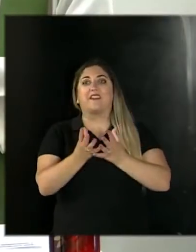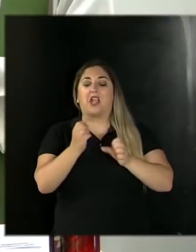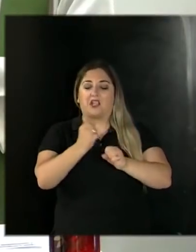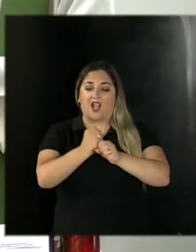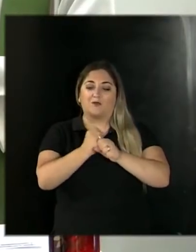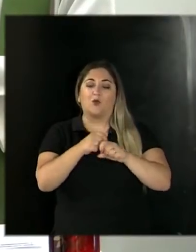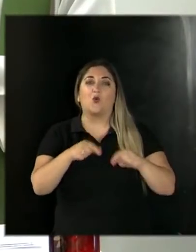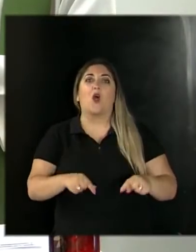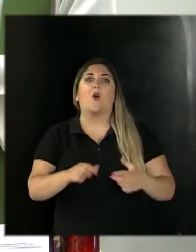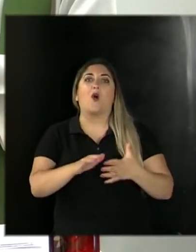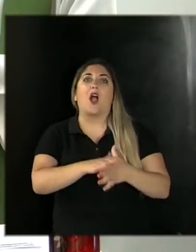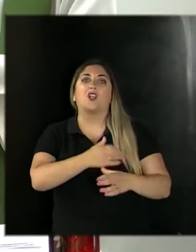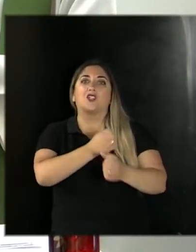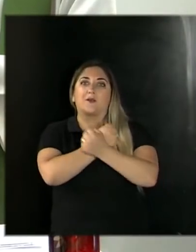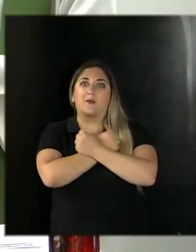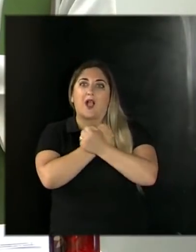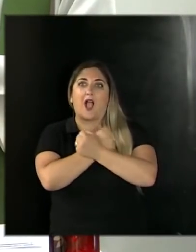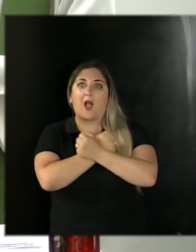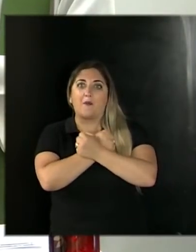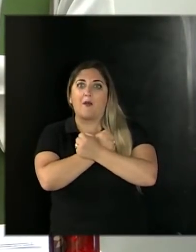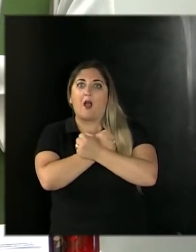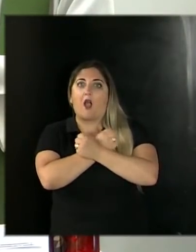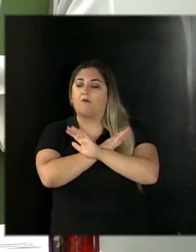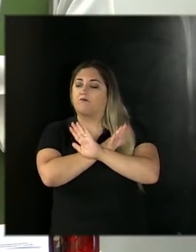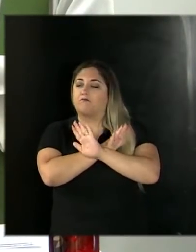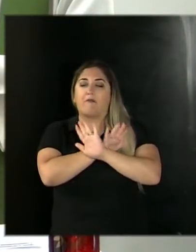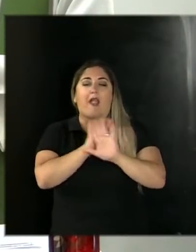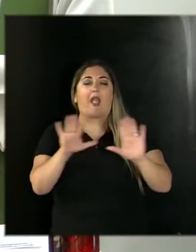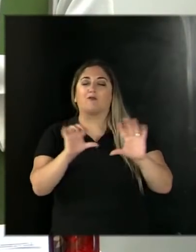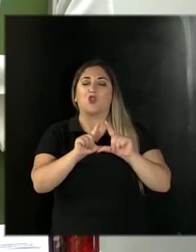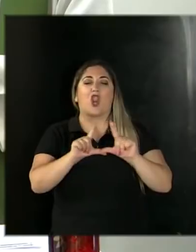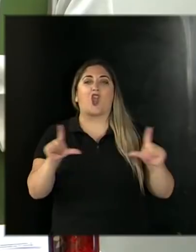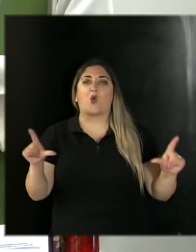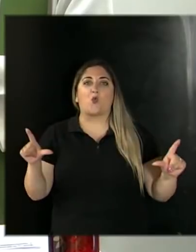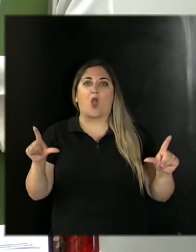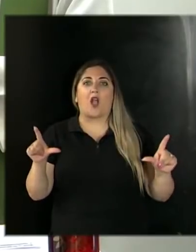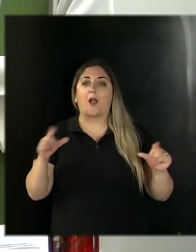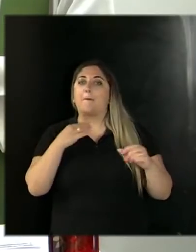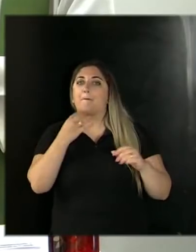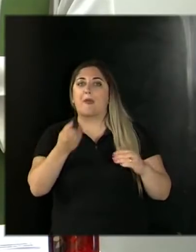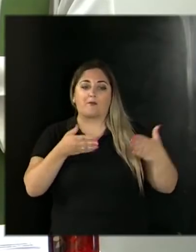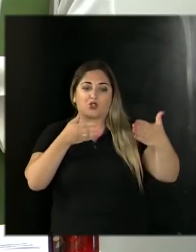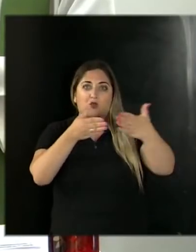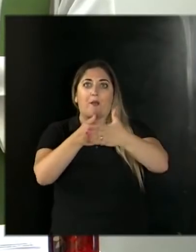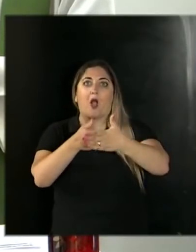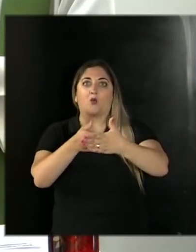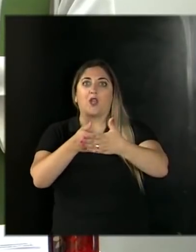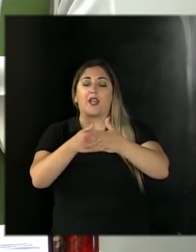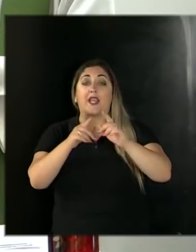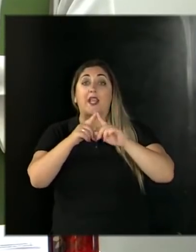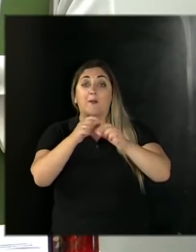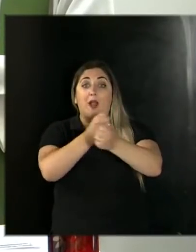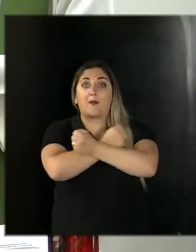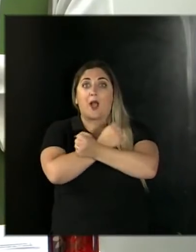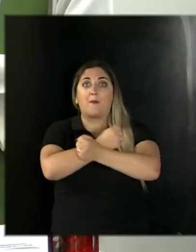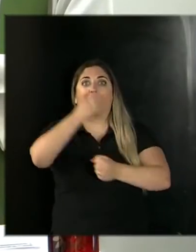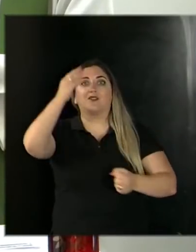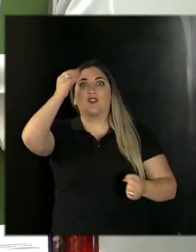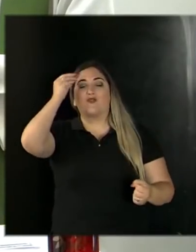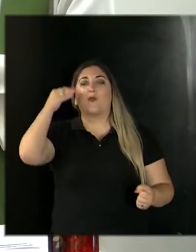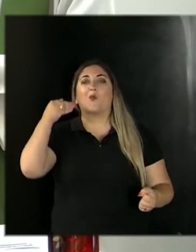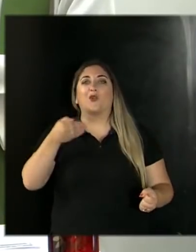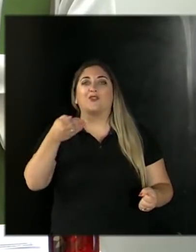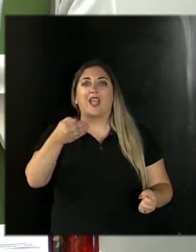Għaliex l-imħabba m'għandix lingwa u m'għandix frontieri, l-imħabba tinftiem dejjem